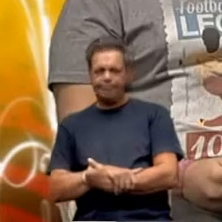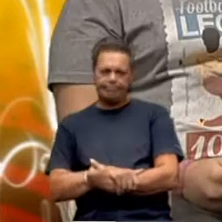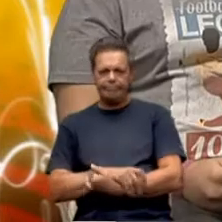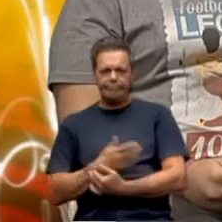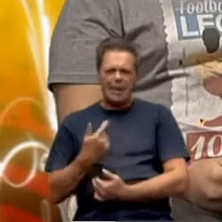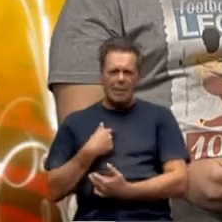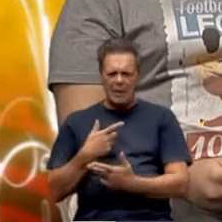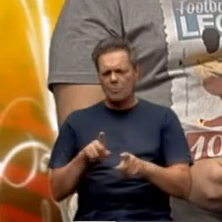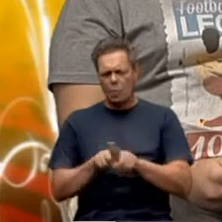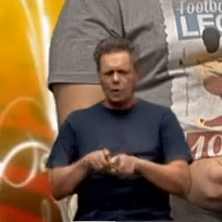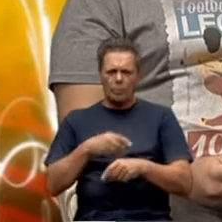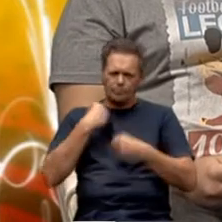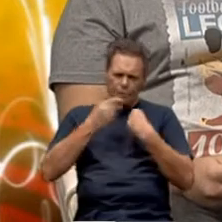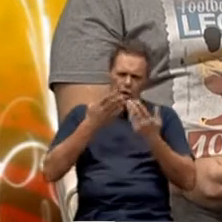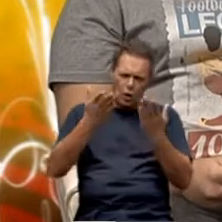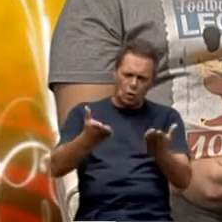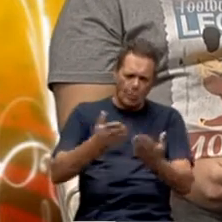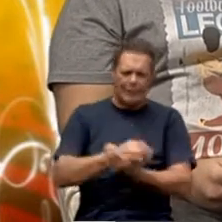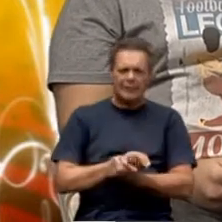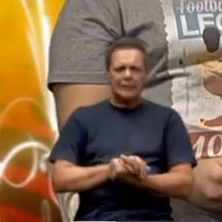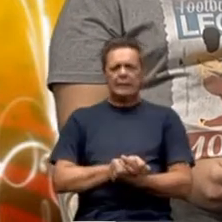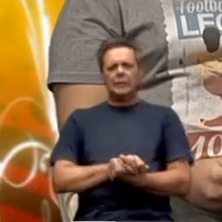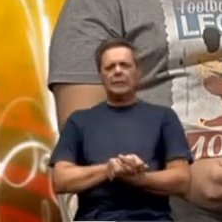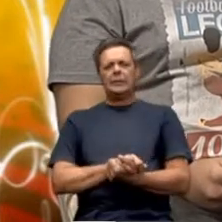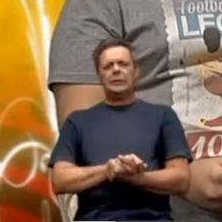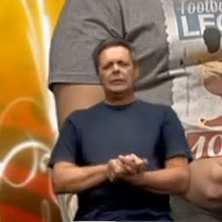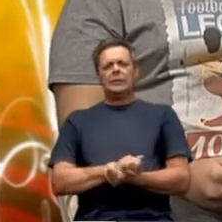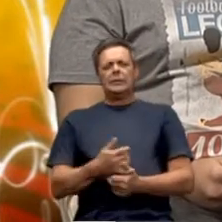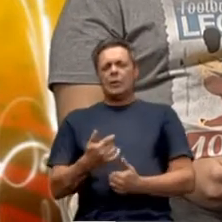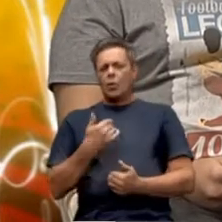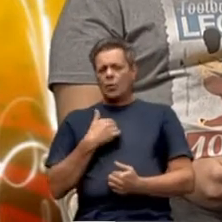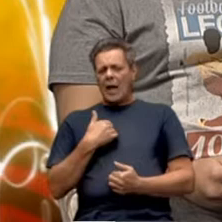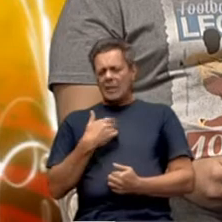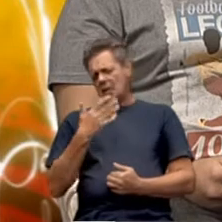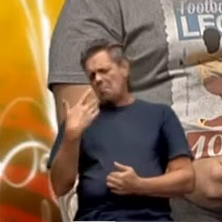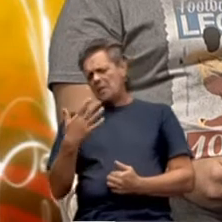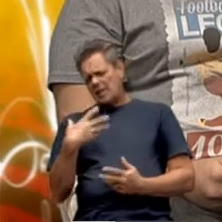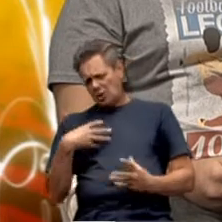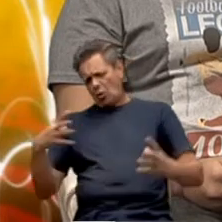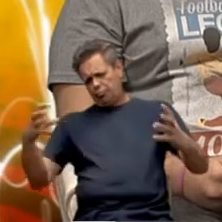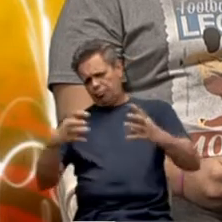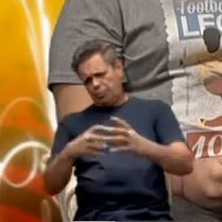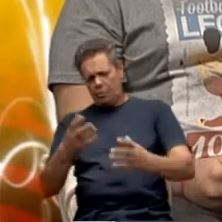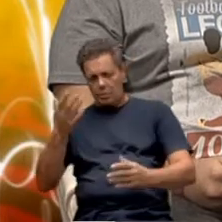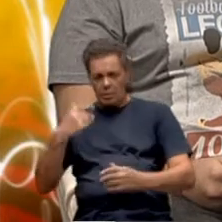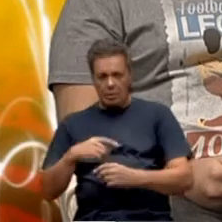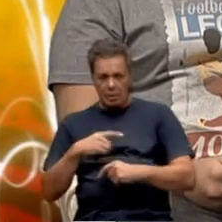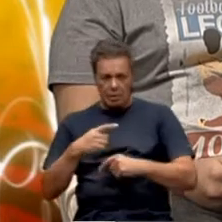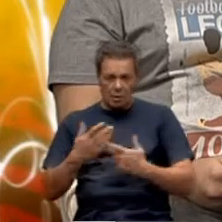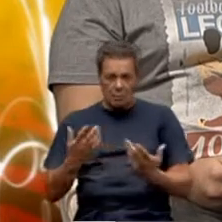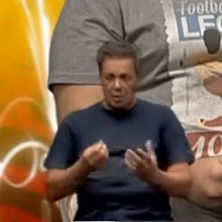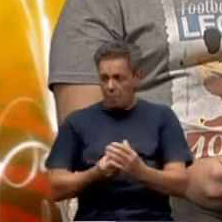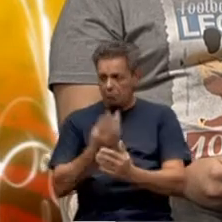smo ispunjavali evaluacije i od nas 50-ero koliko nas je bilo, ispalo da čak trećina